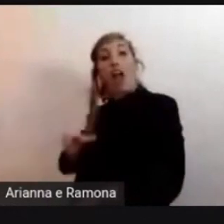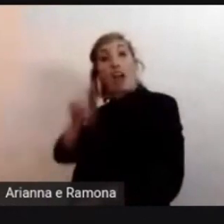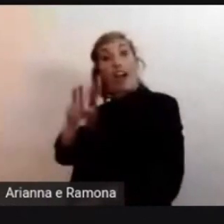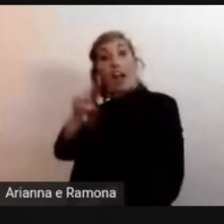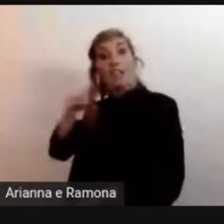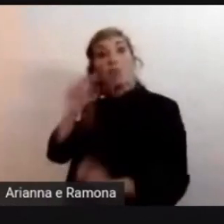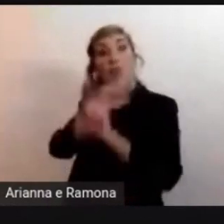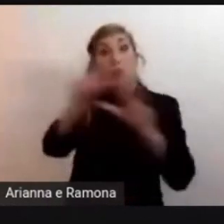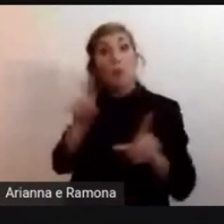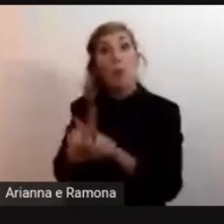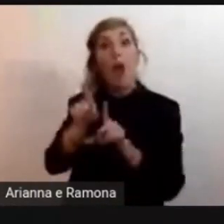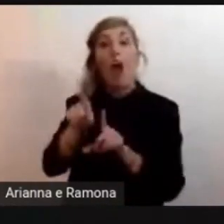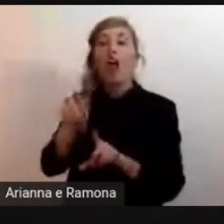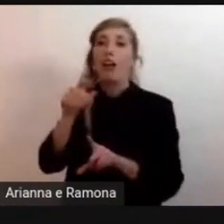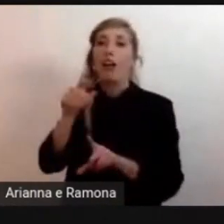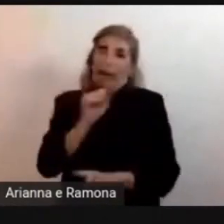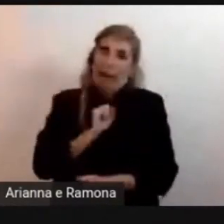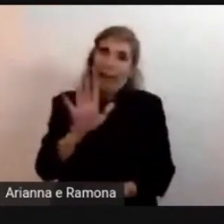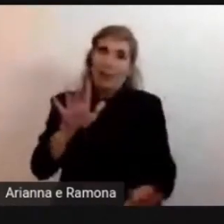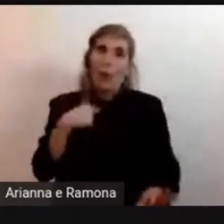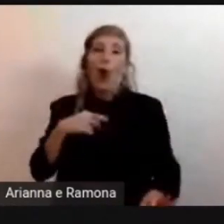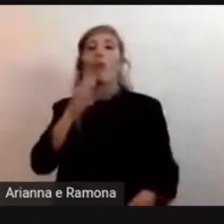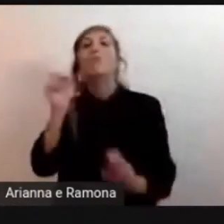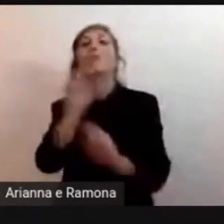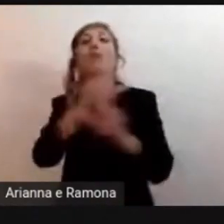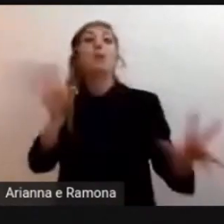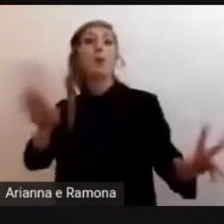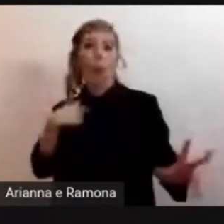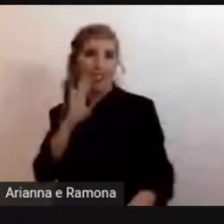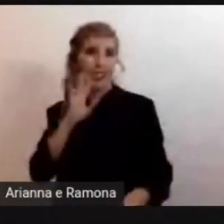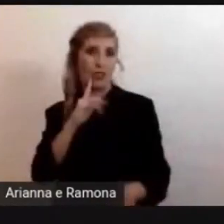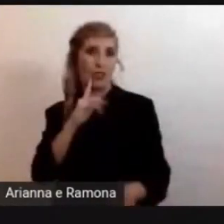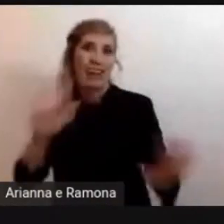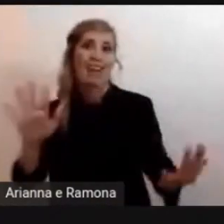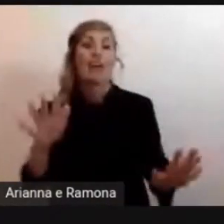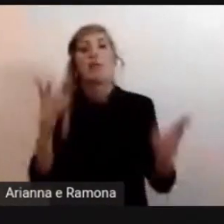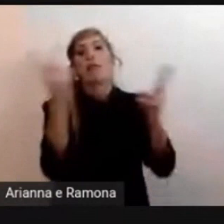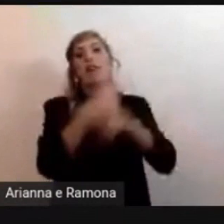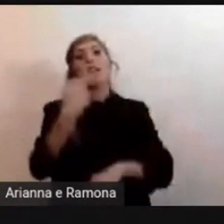attenzione per le ferie